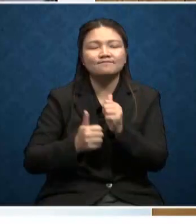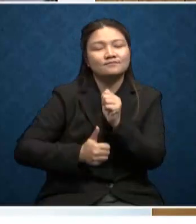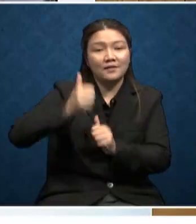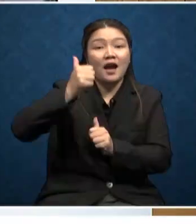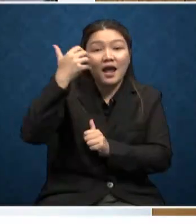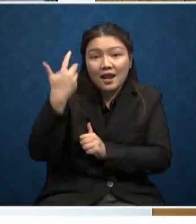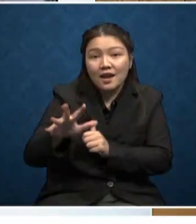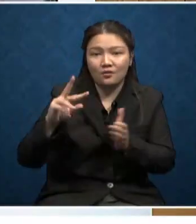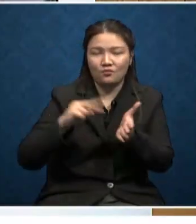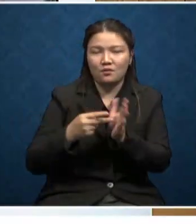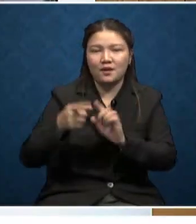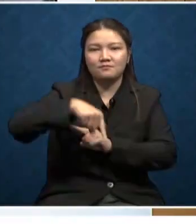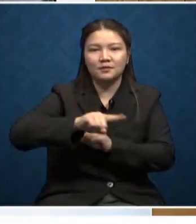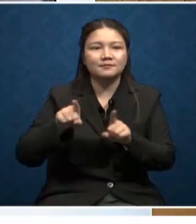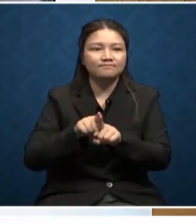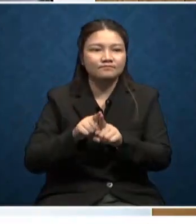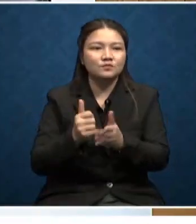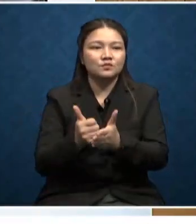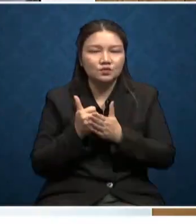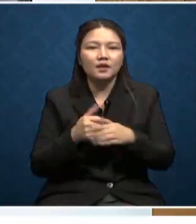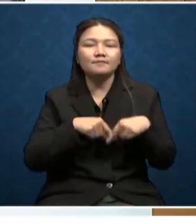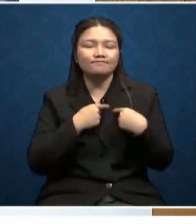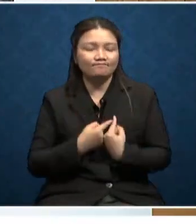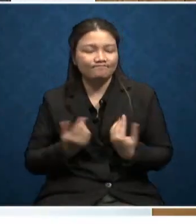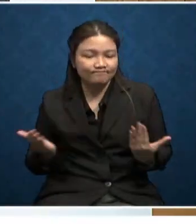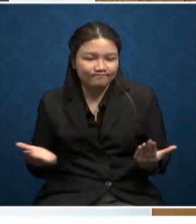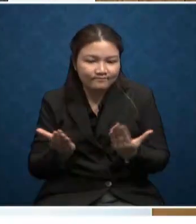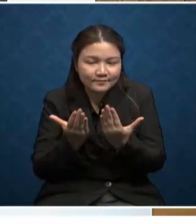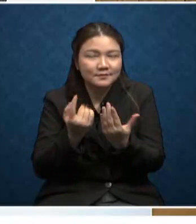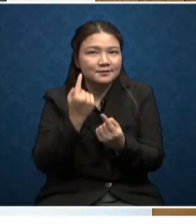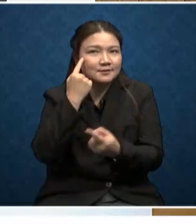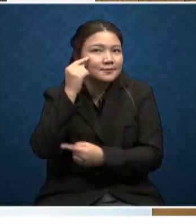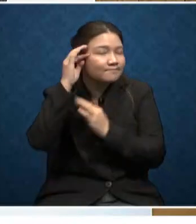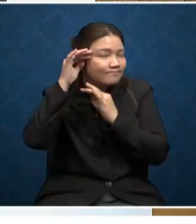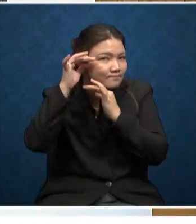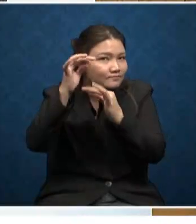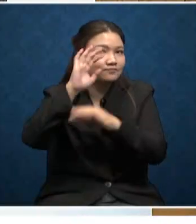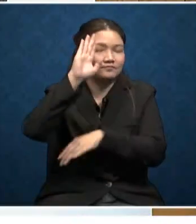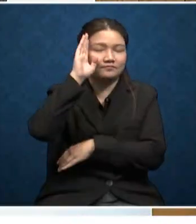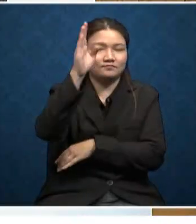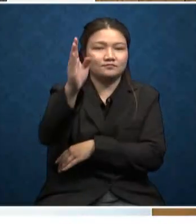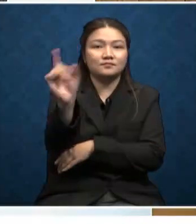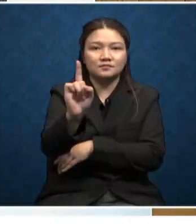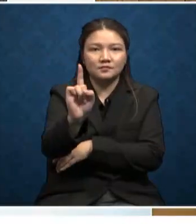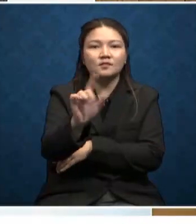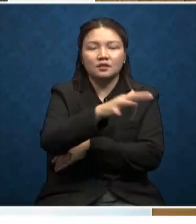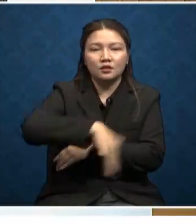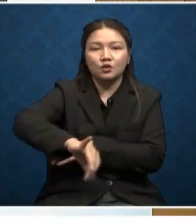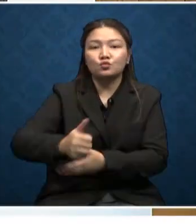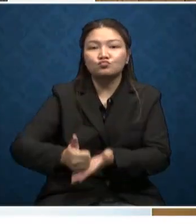เป็นพลังแห่งความหวังและการยืนยันอันส่ง